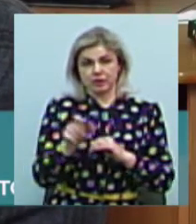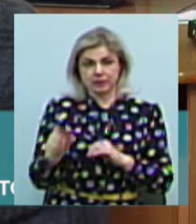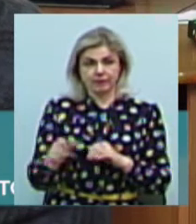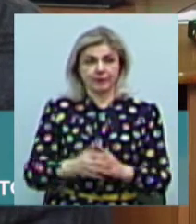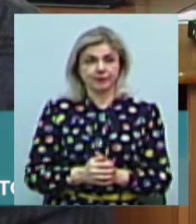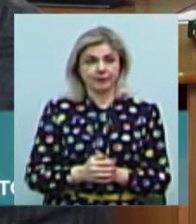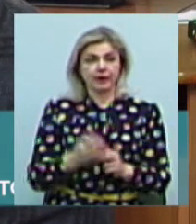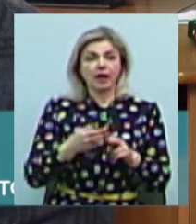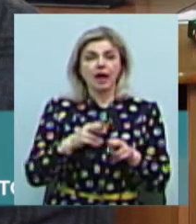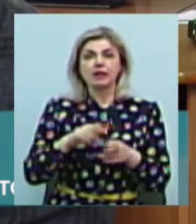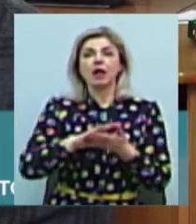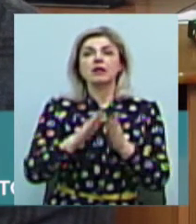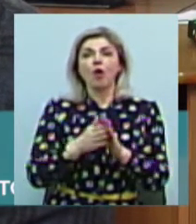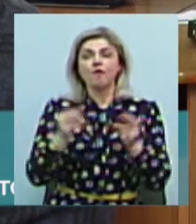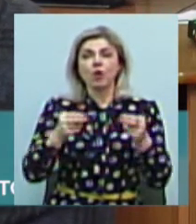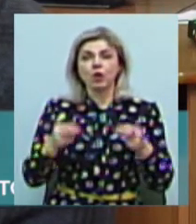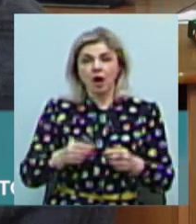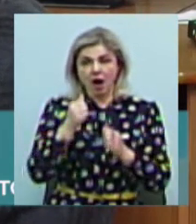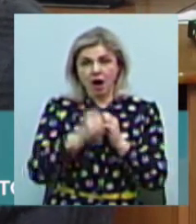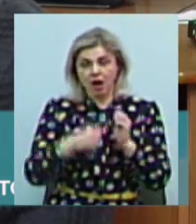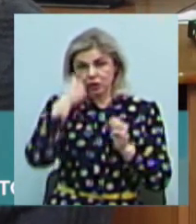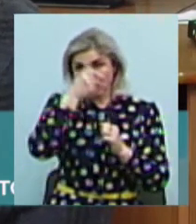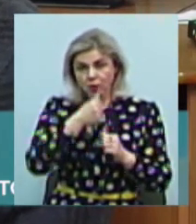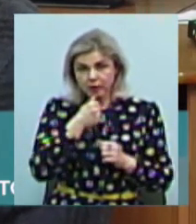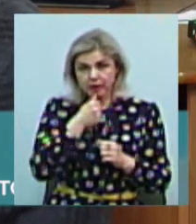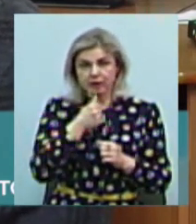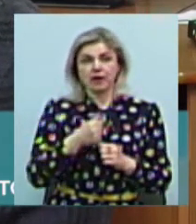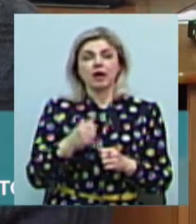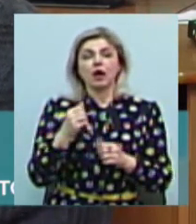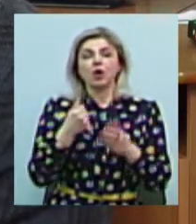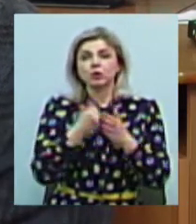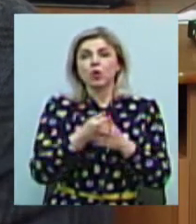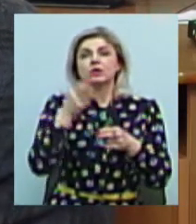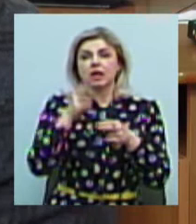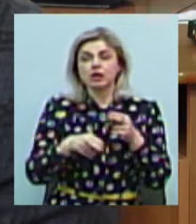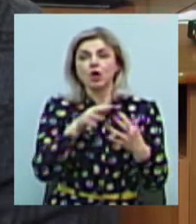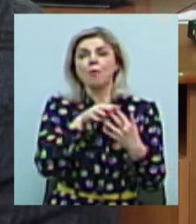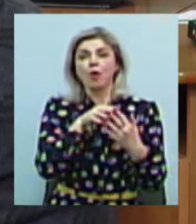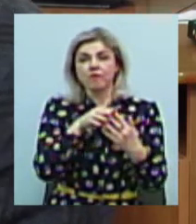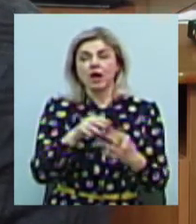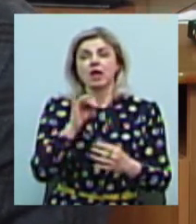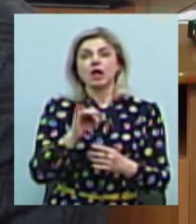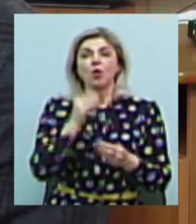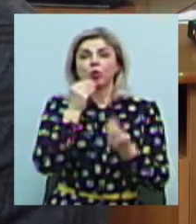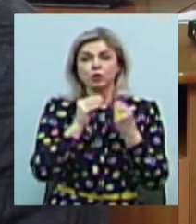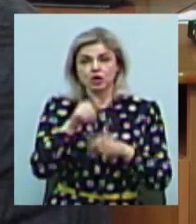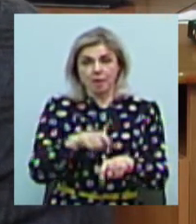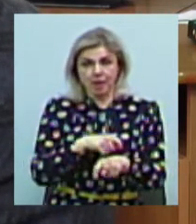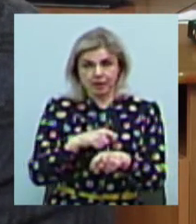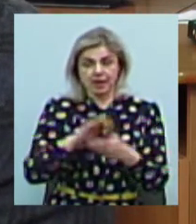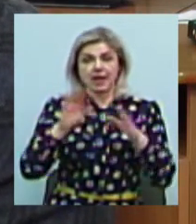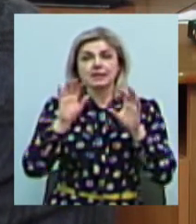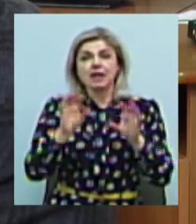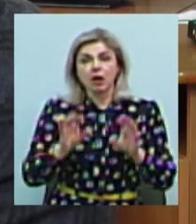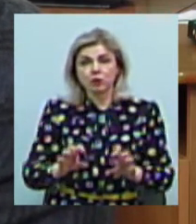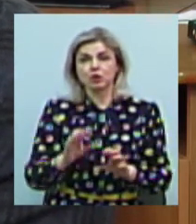перезаключається кожен рік. Договір переукладається кожен рік до закінчення бойових дій або покращення матеріального статусу